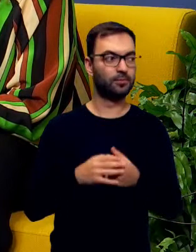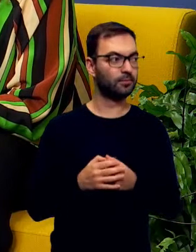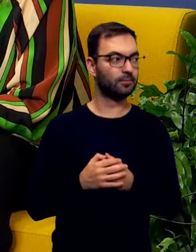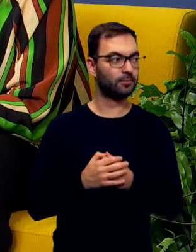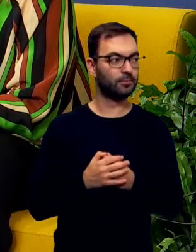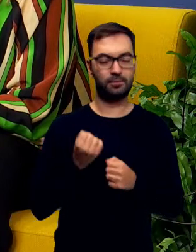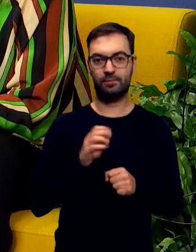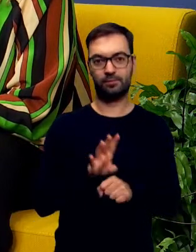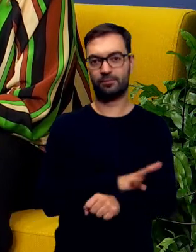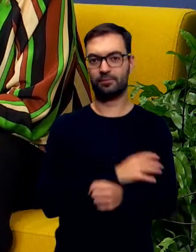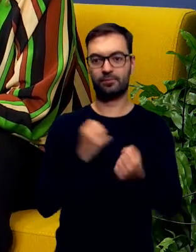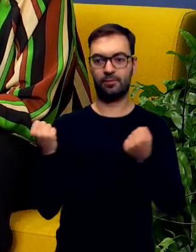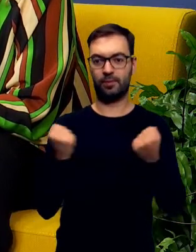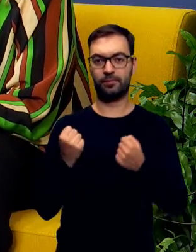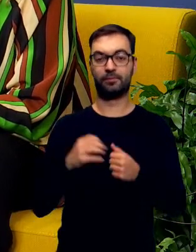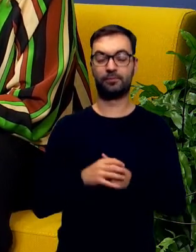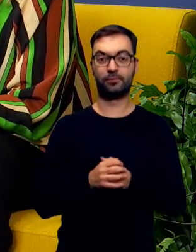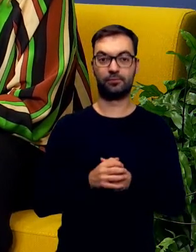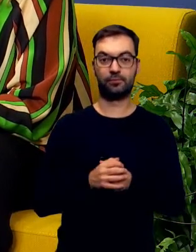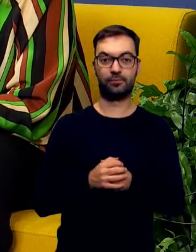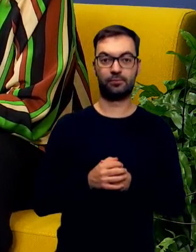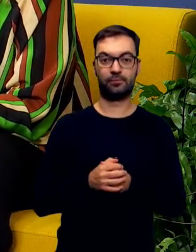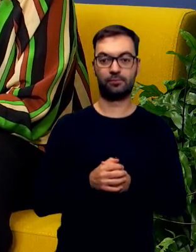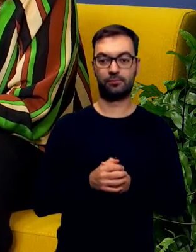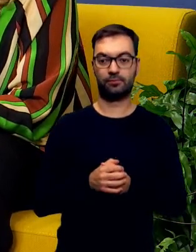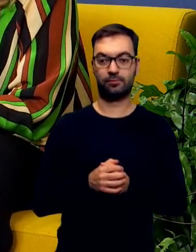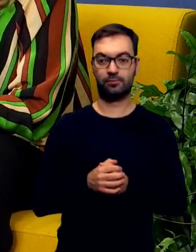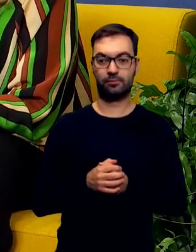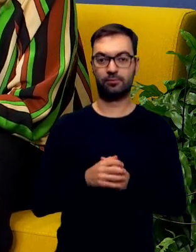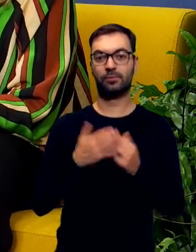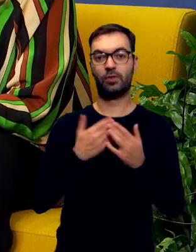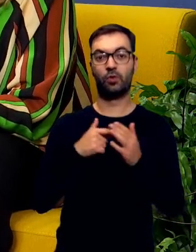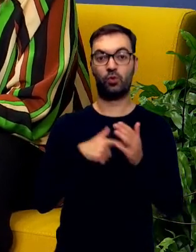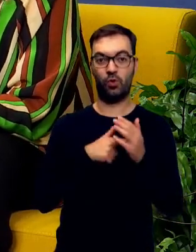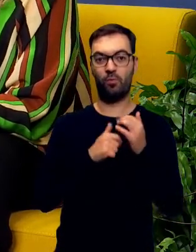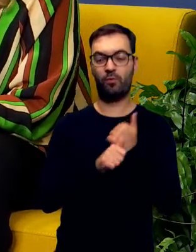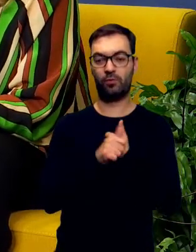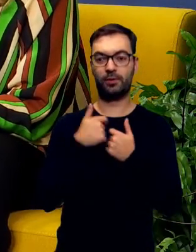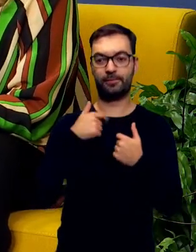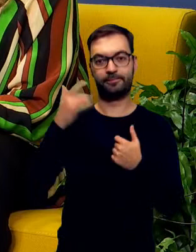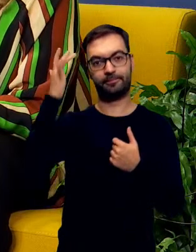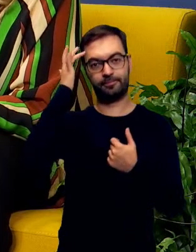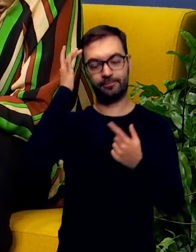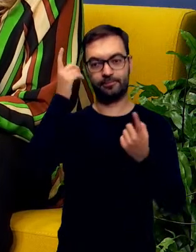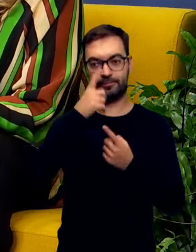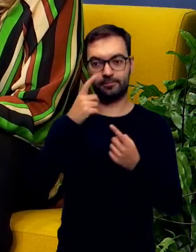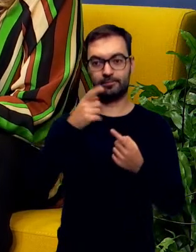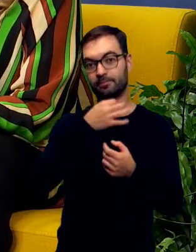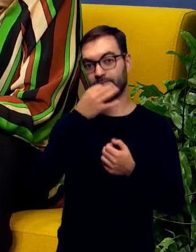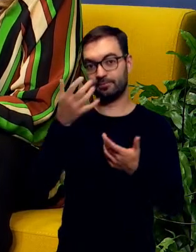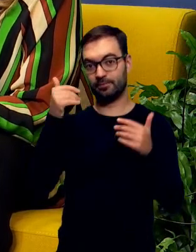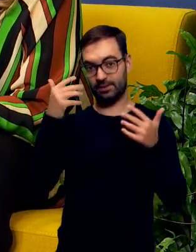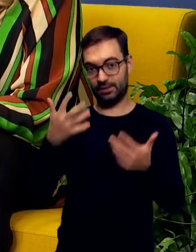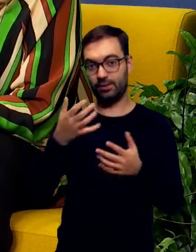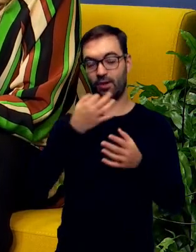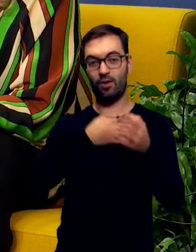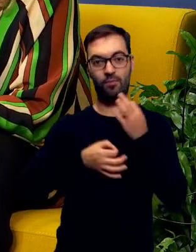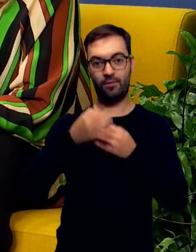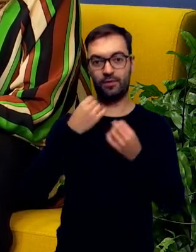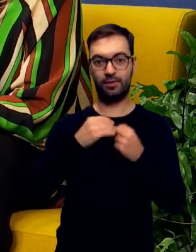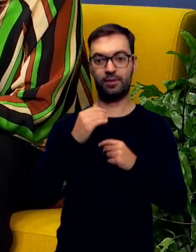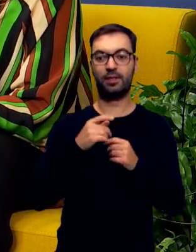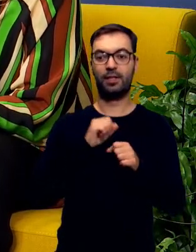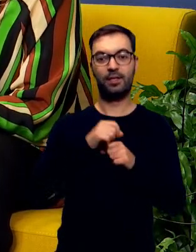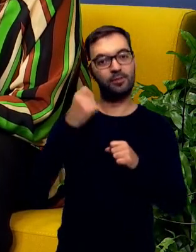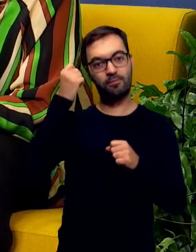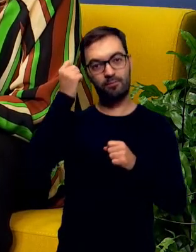było wzruszające i to jakby ośmieliło mnie tak naprawdę, żeby zapytać, czy zechciałby opowiedzieć, bo jest